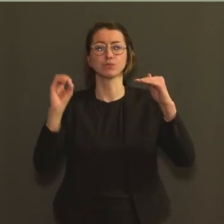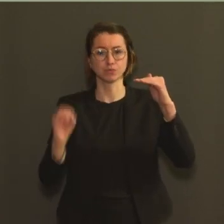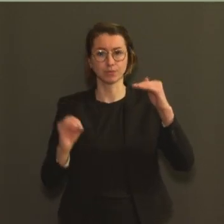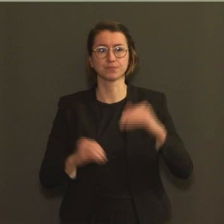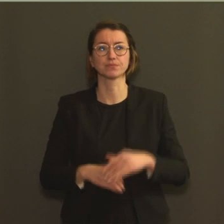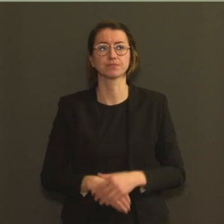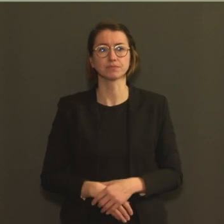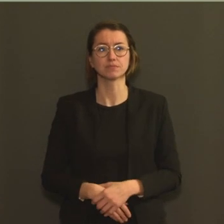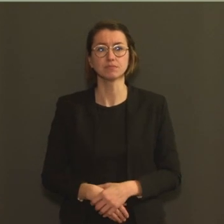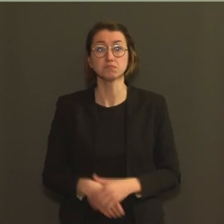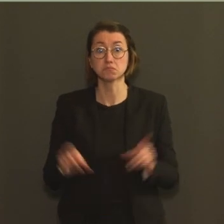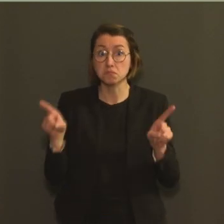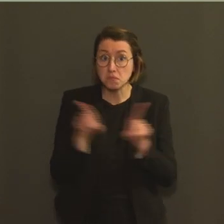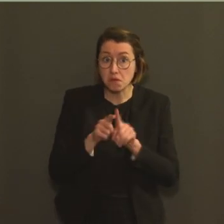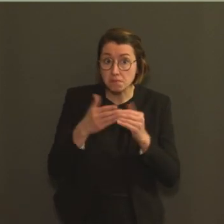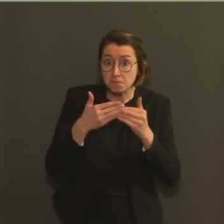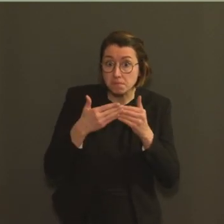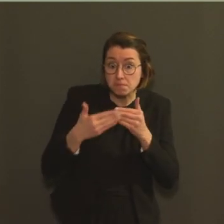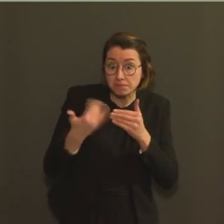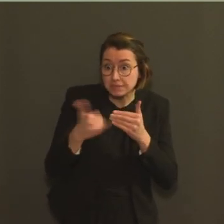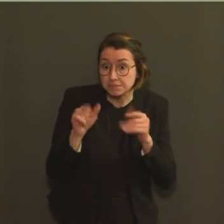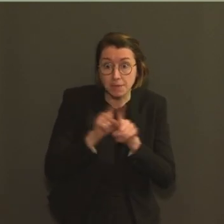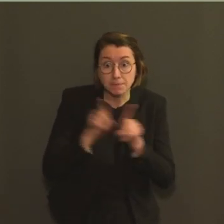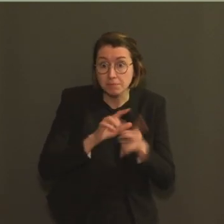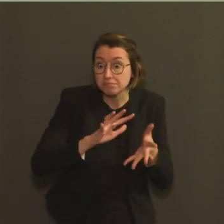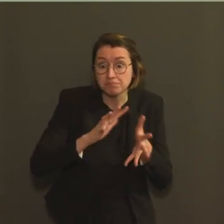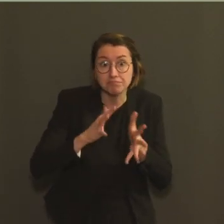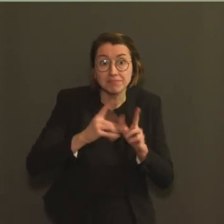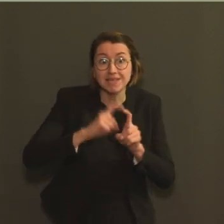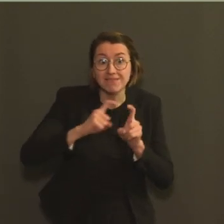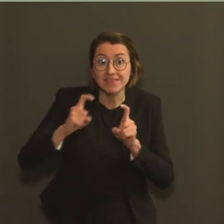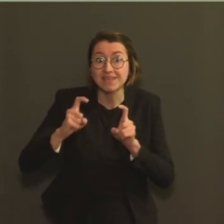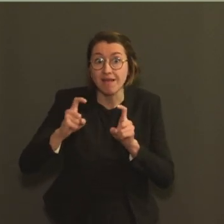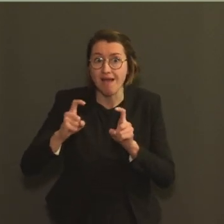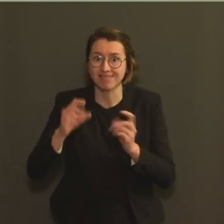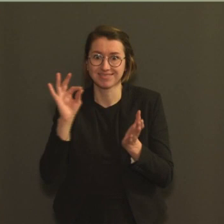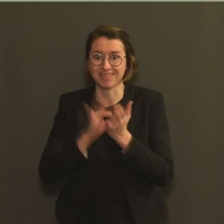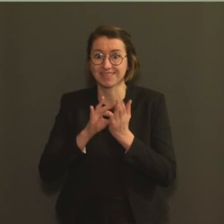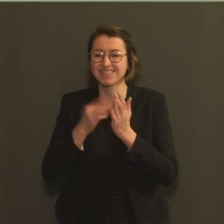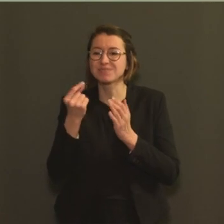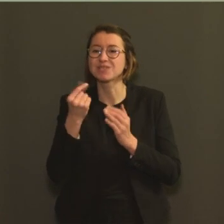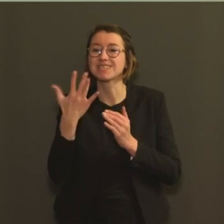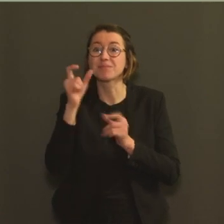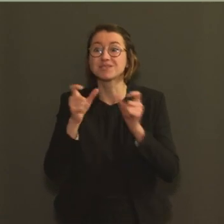chiffre de 75 admissions par jour au courant du mois de février.